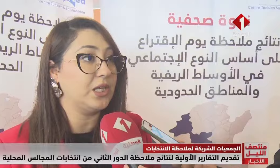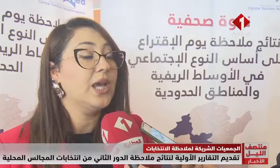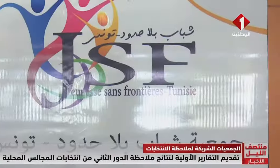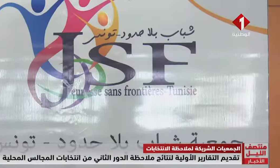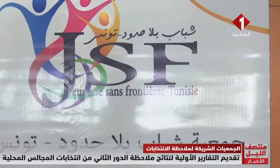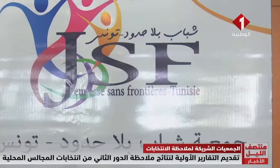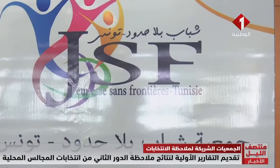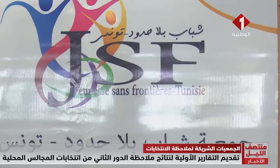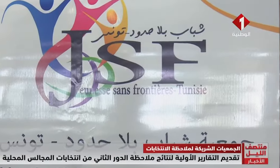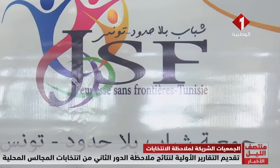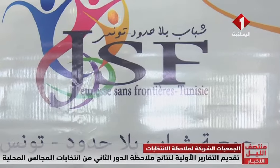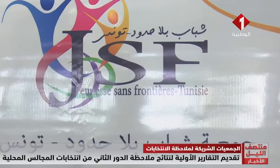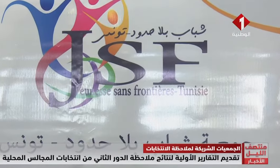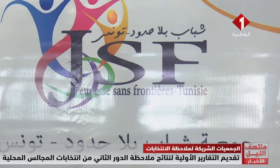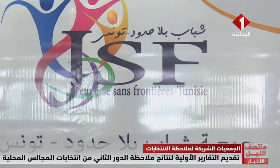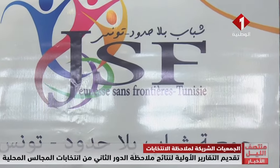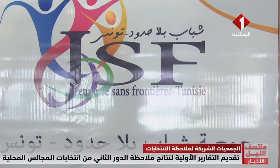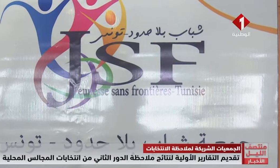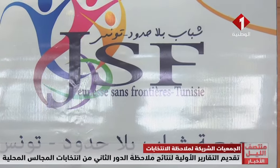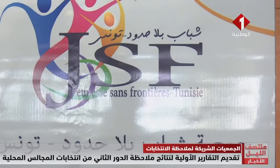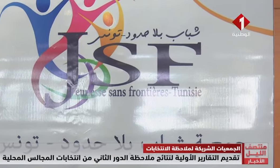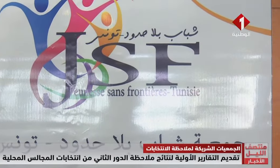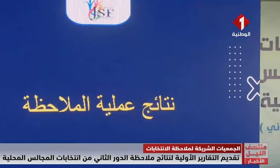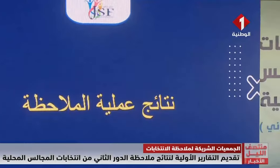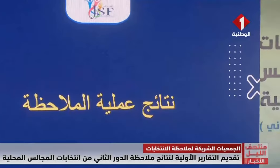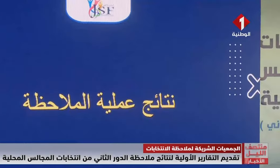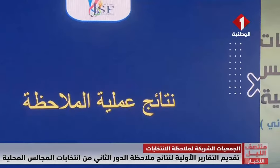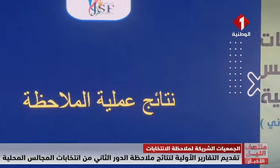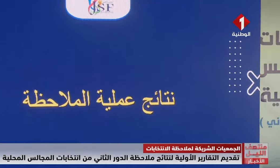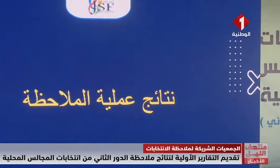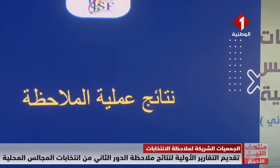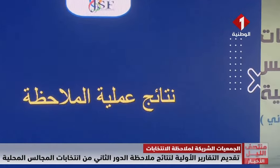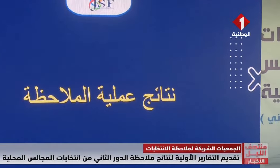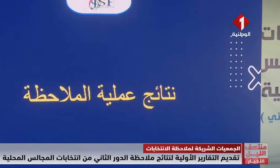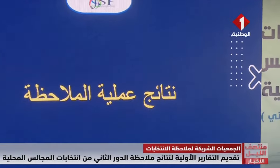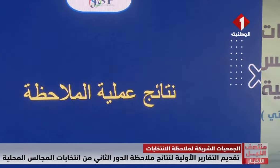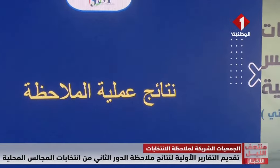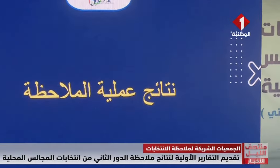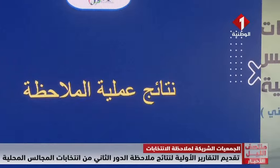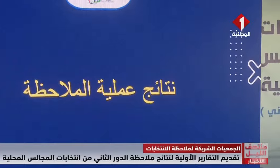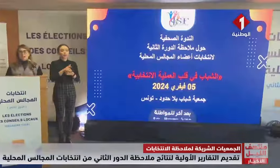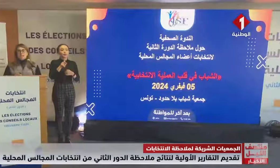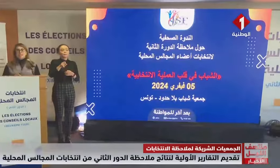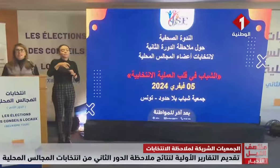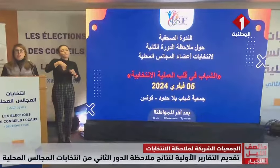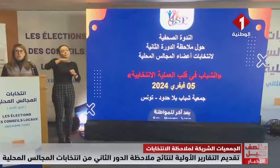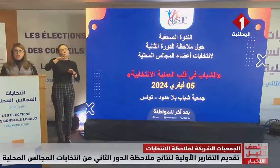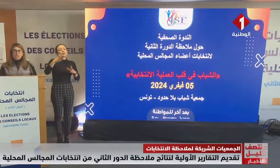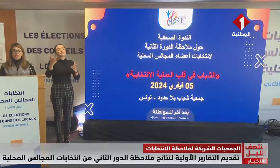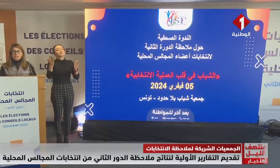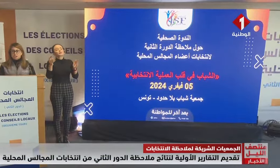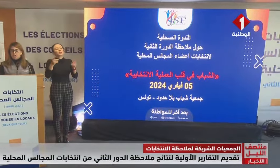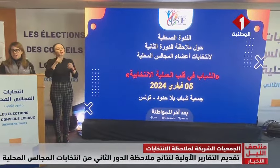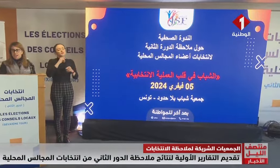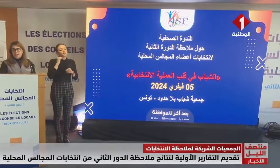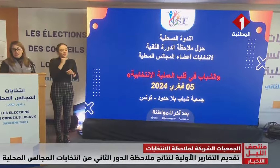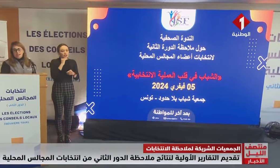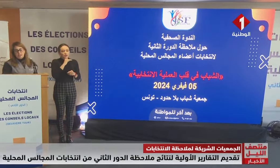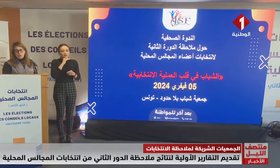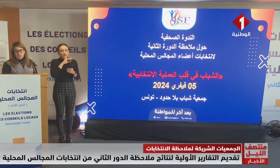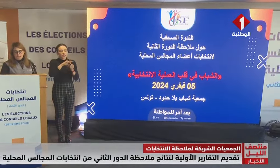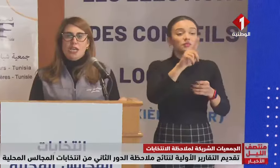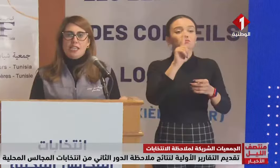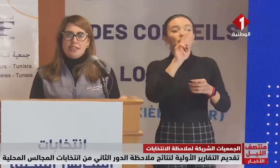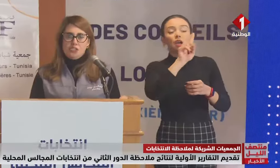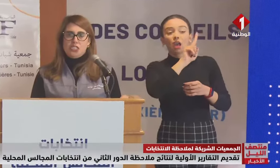الابتدائي من جهتها خلصت ملاحظه جمعيه شباب بلا حدود سير عمليه الاقتراع الى رصد انخفاض في حده